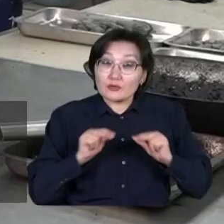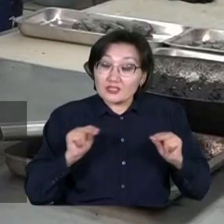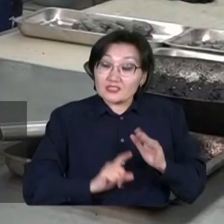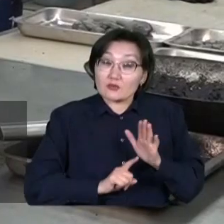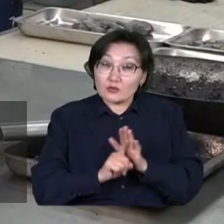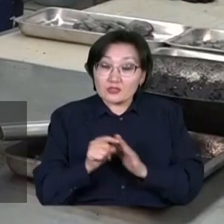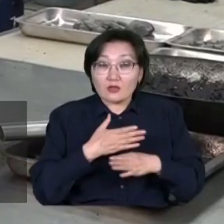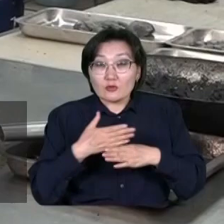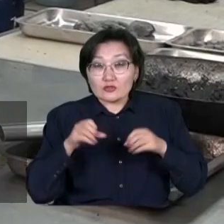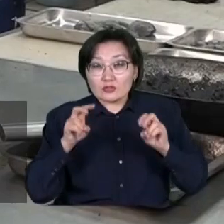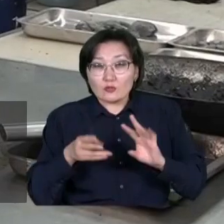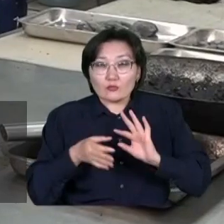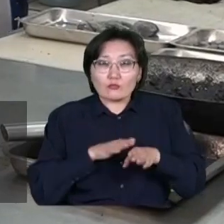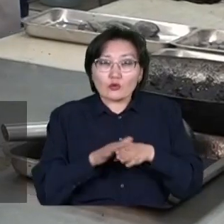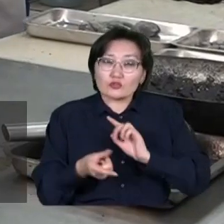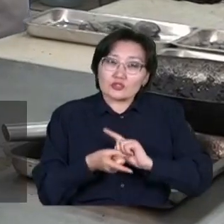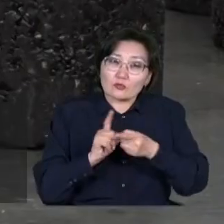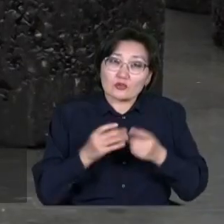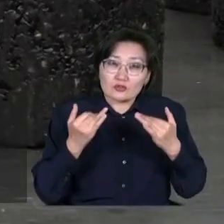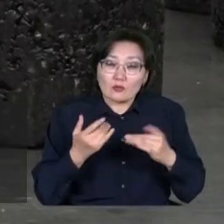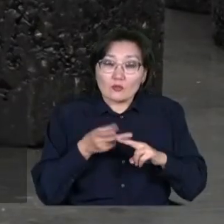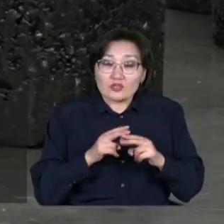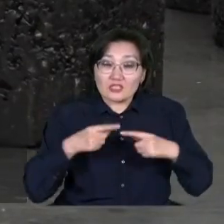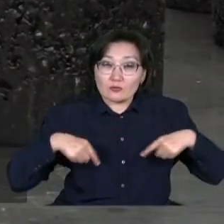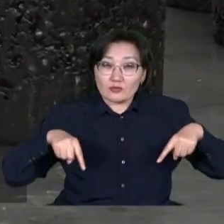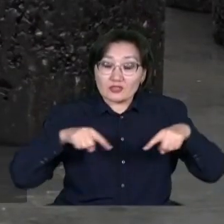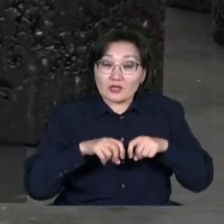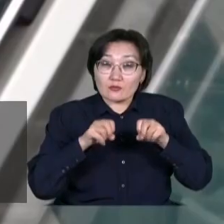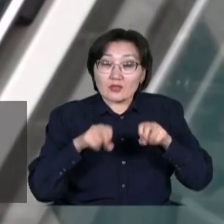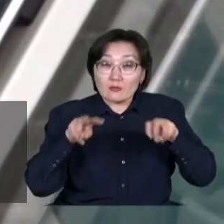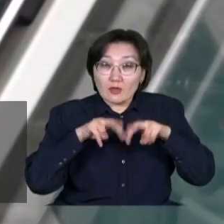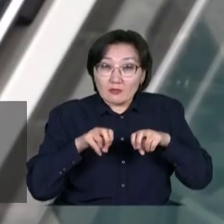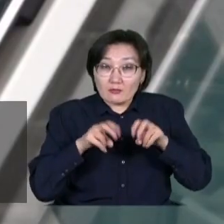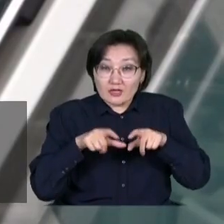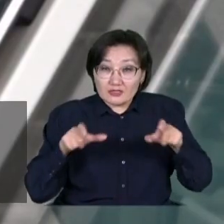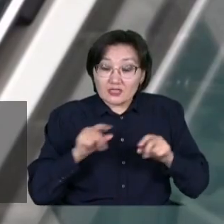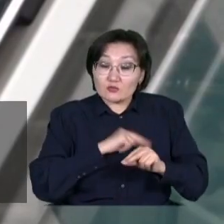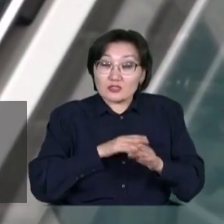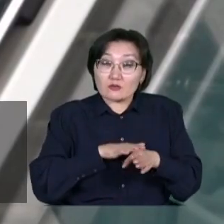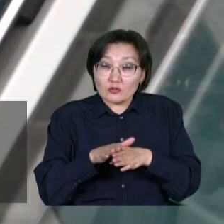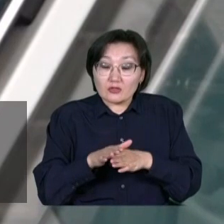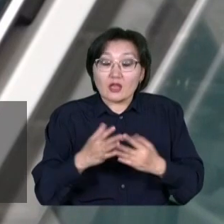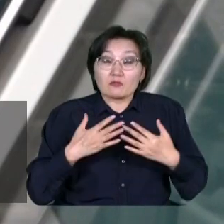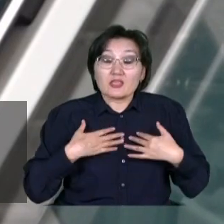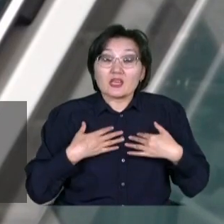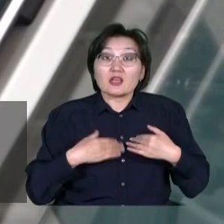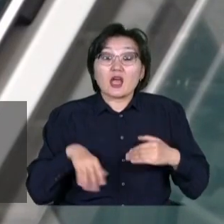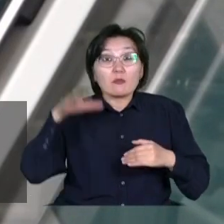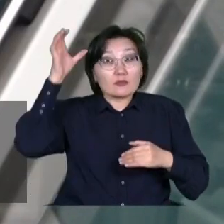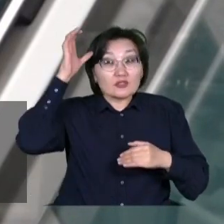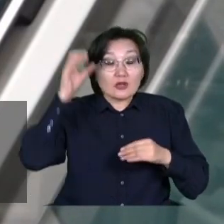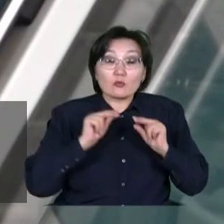бастаған. Кейін мамандығын түбегейлі өзгертіп, бүгінде осы орталықта сарапшы міндетін атқарады. Жалпы өзім мұғалім болғанмын.